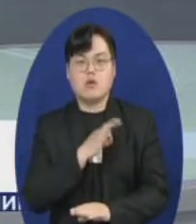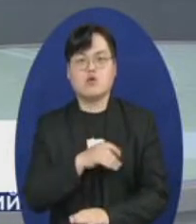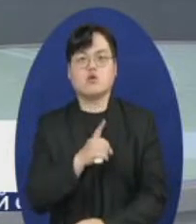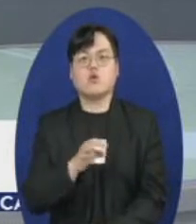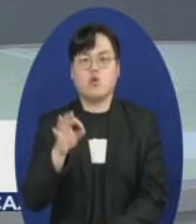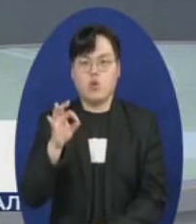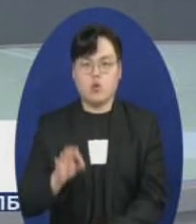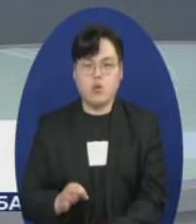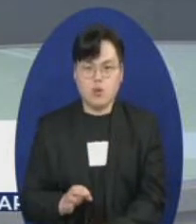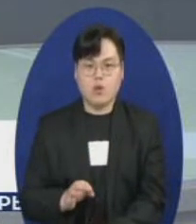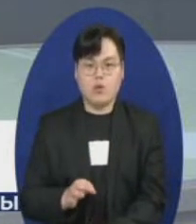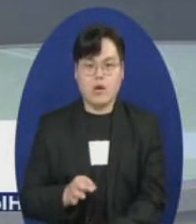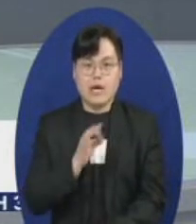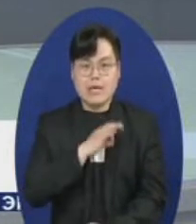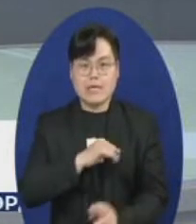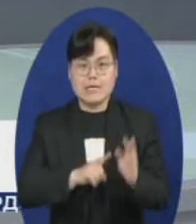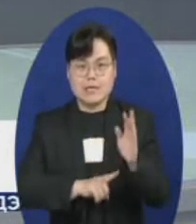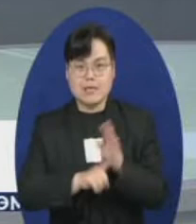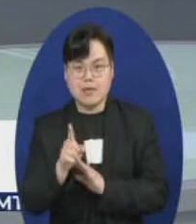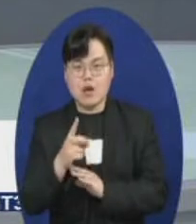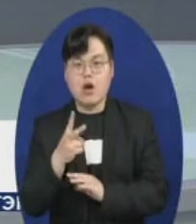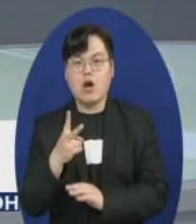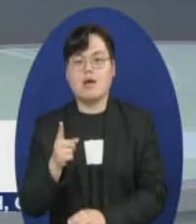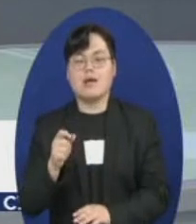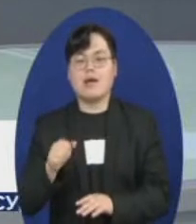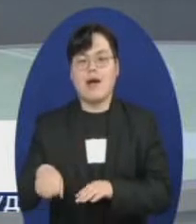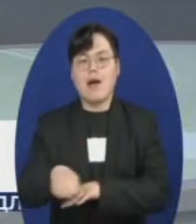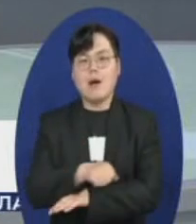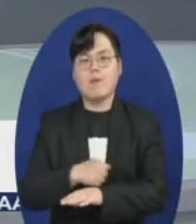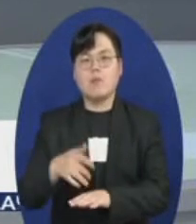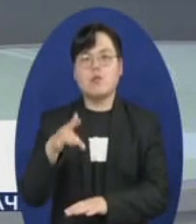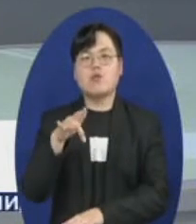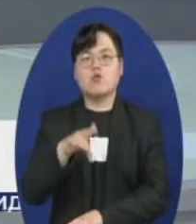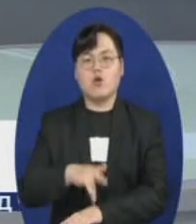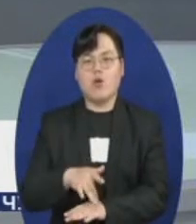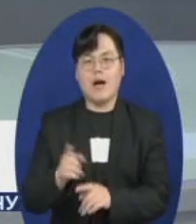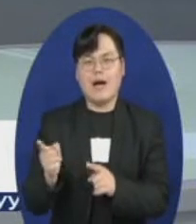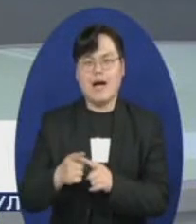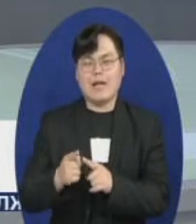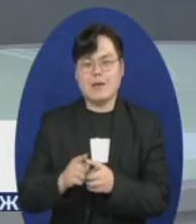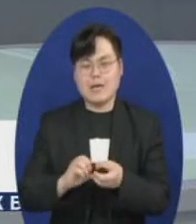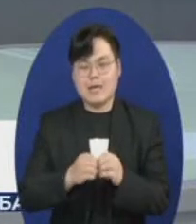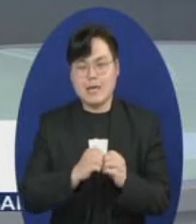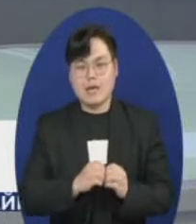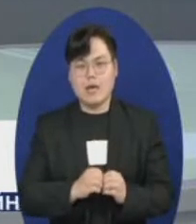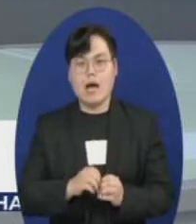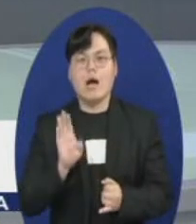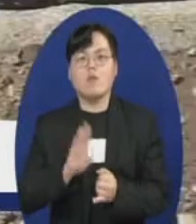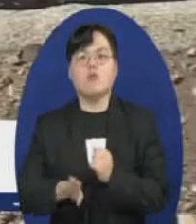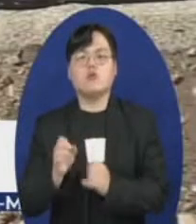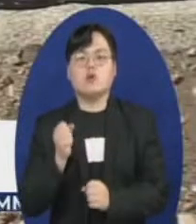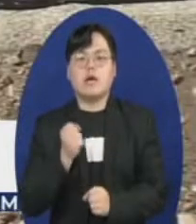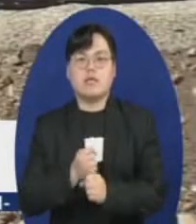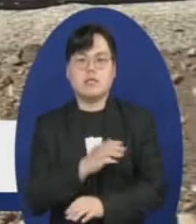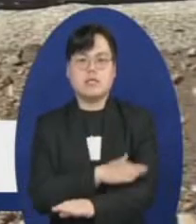зам ашиглалтанд орсноор манай улс 21 аймгийн төвийг хатуу хүчилттэй авто замаар холбох ажил энхүү дуусаж байна.